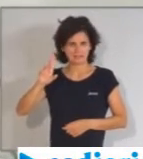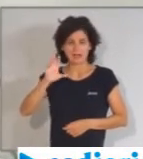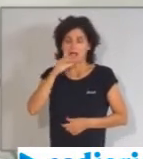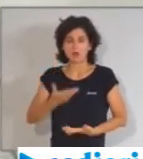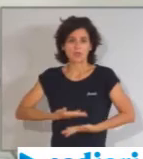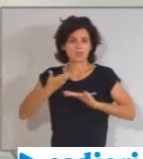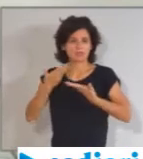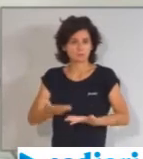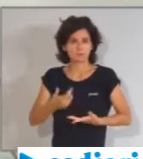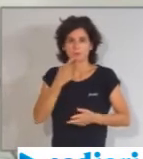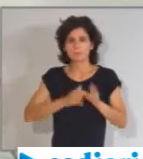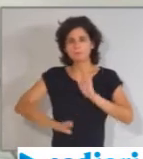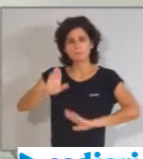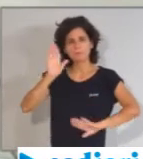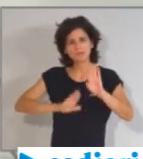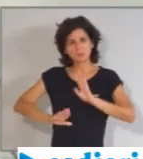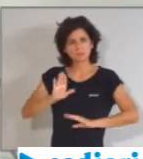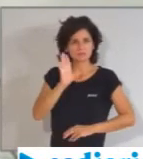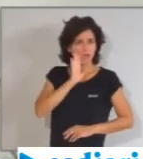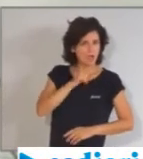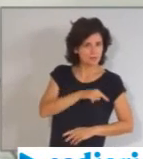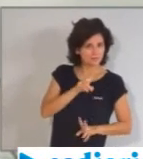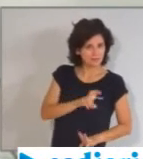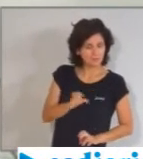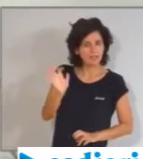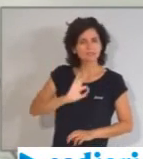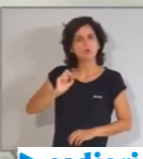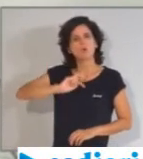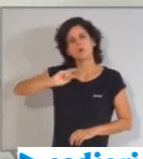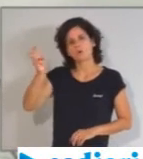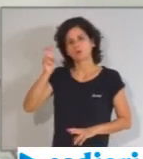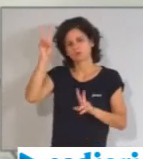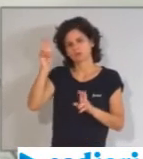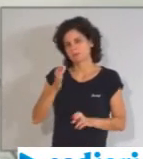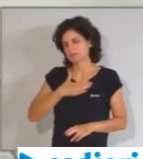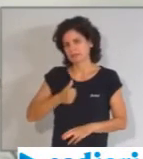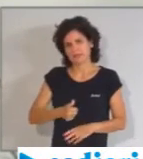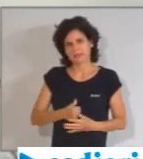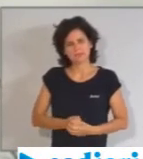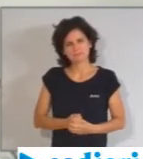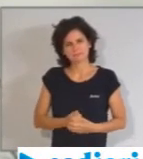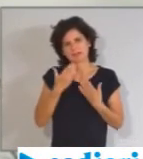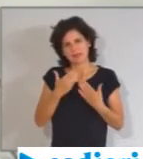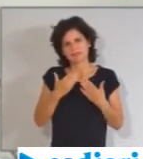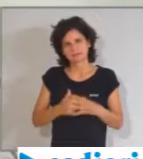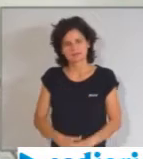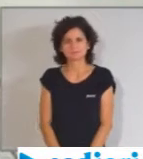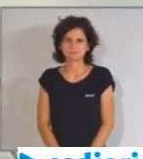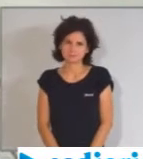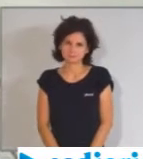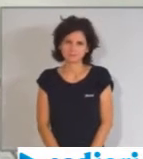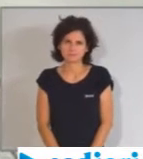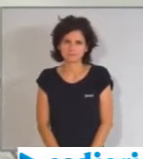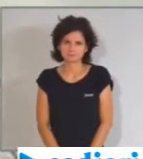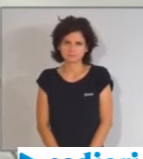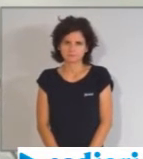a la seva disposició per a les preguntes que vulguin formular sobre aquests temes o qualsevol altre. Moltíssimes gràcies.